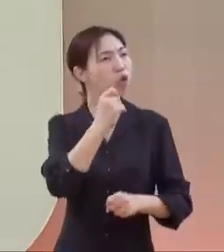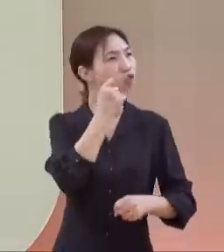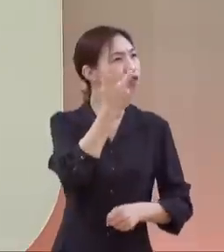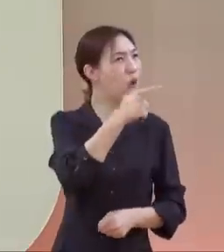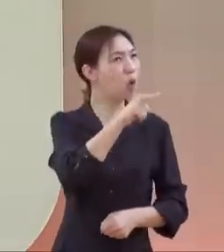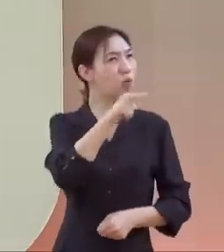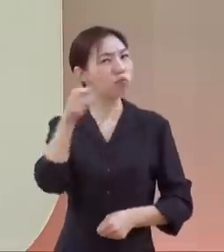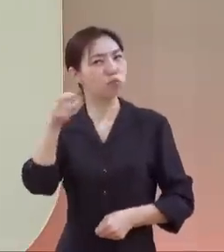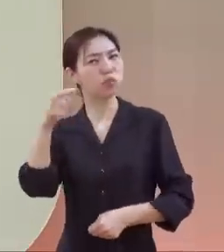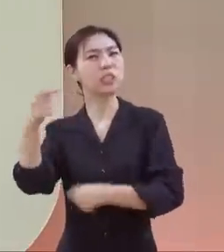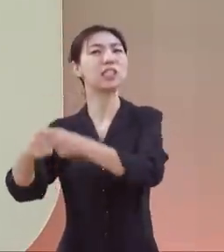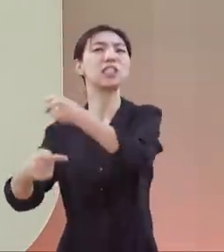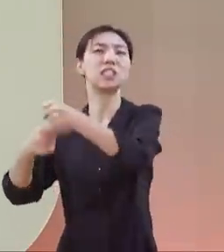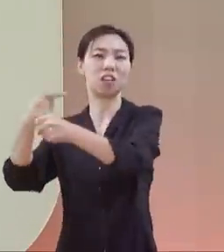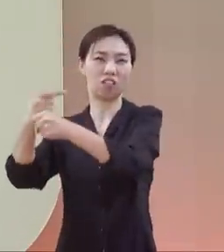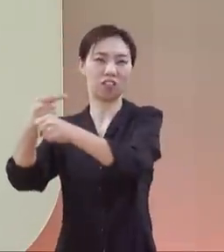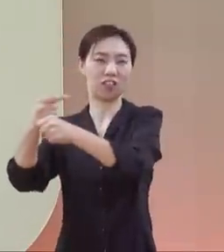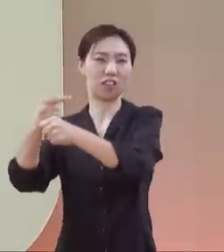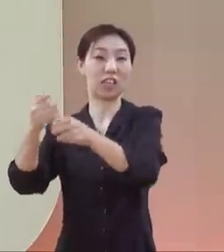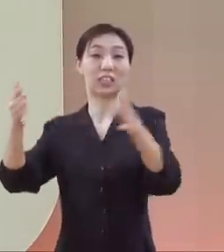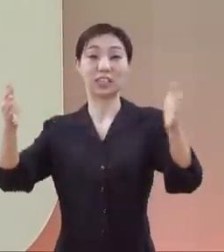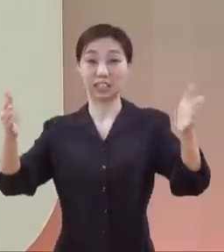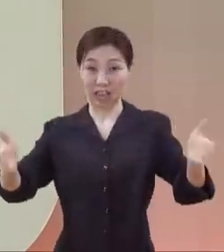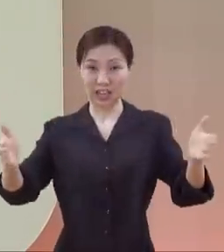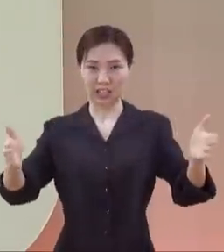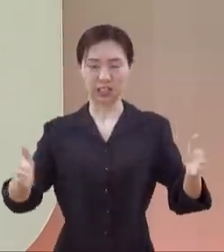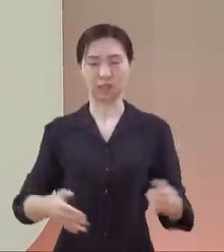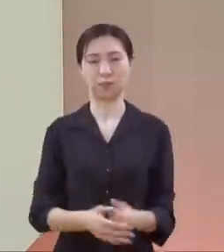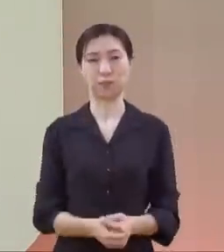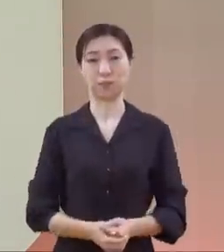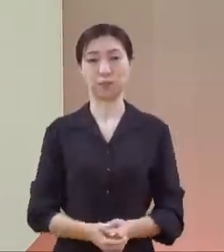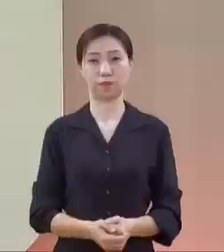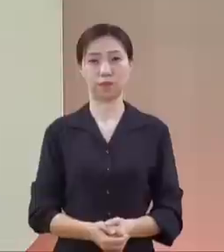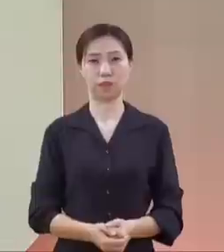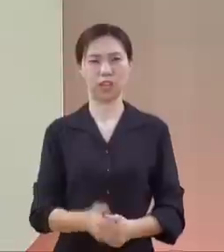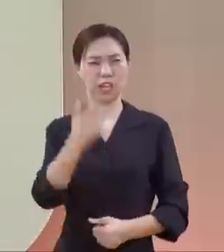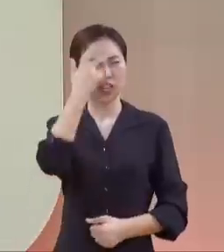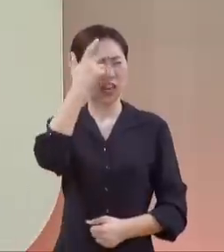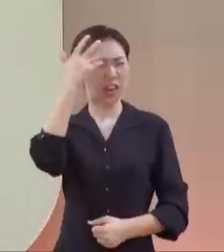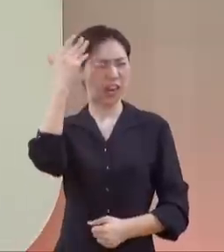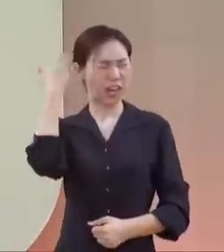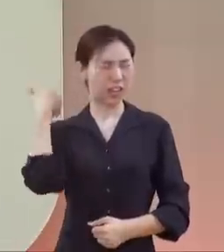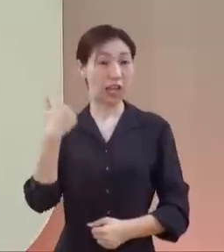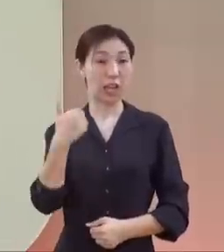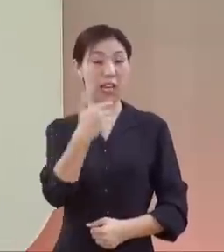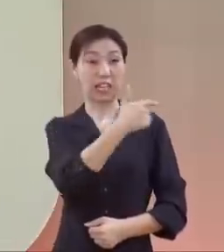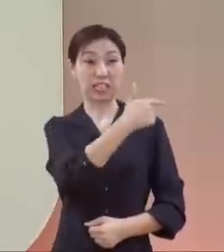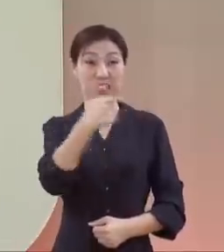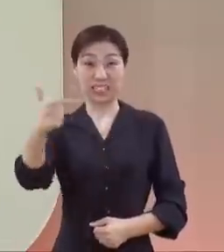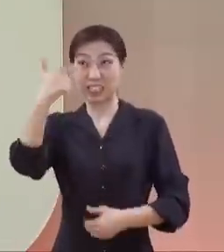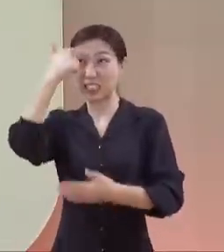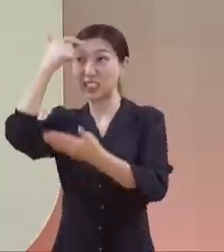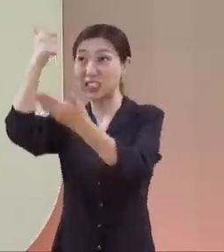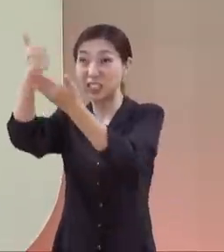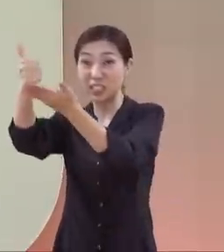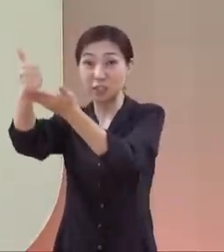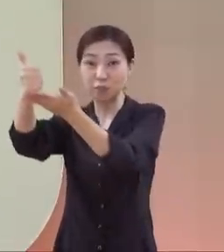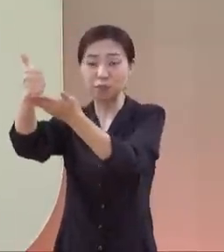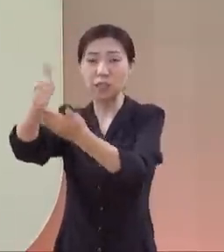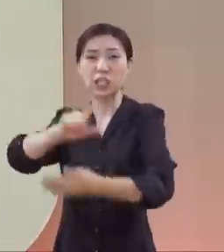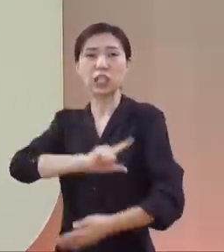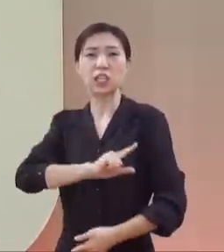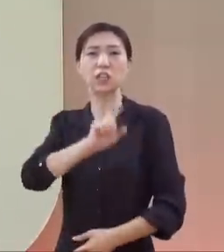행자생활을 하게 되고 여러분들 다들 아시는 옛적에 큰 스님이셨던 법정스님 법정스님 같은